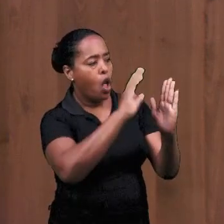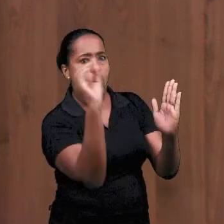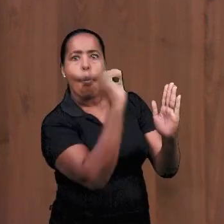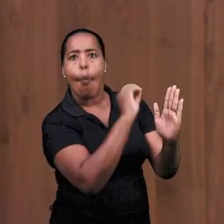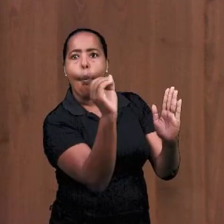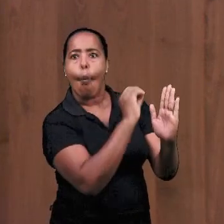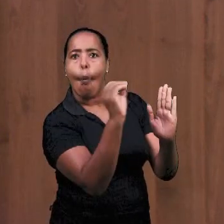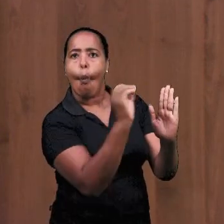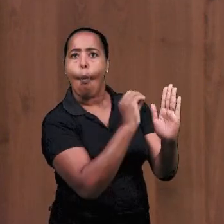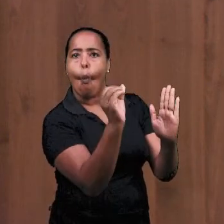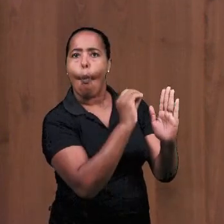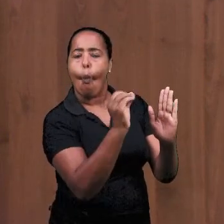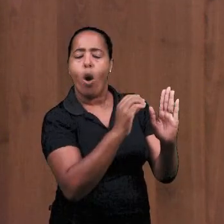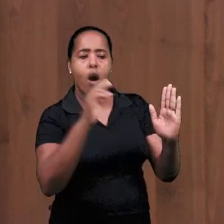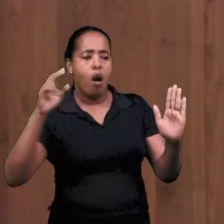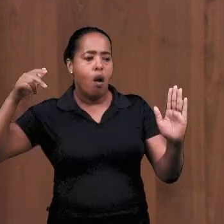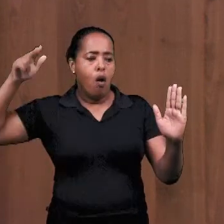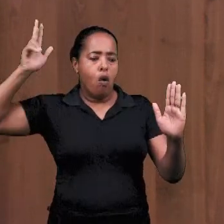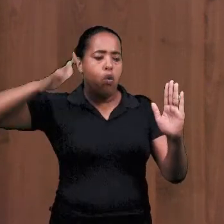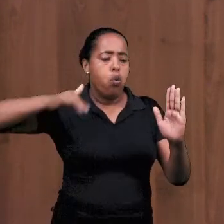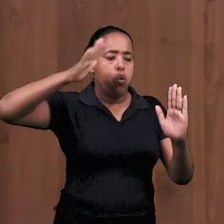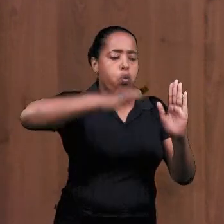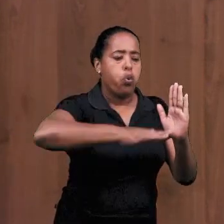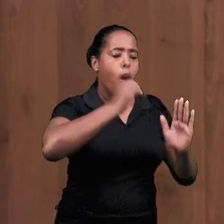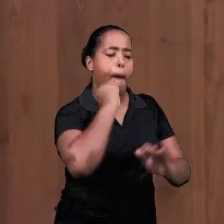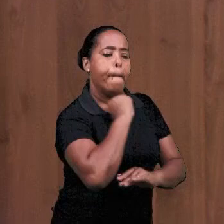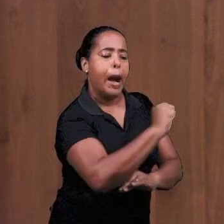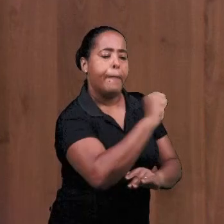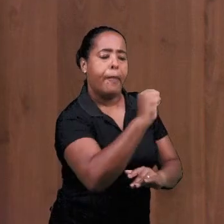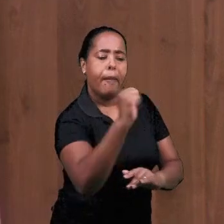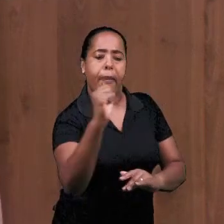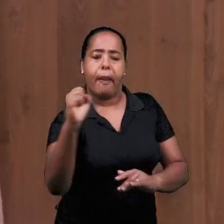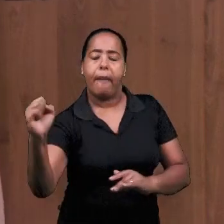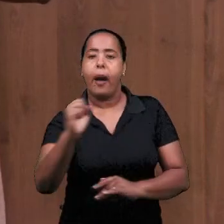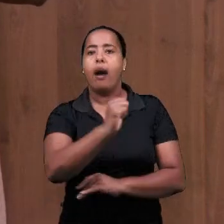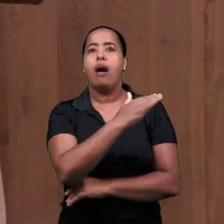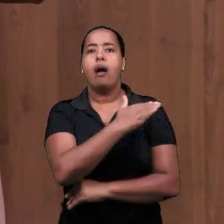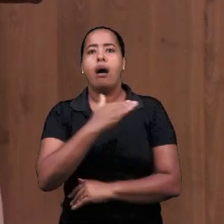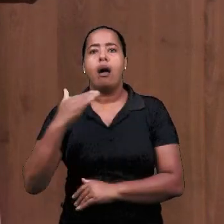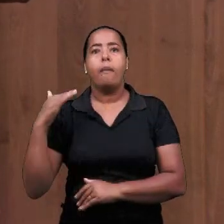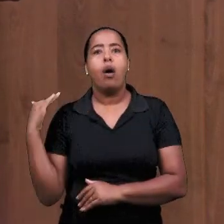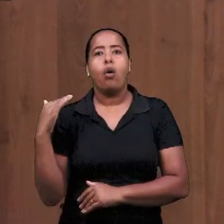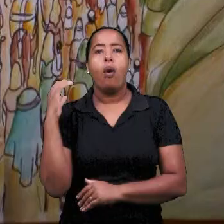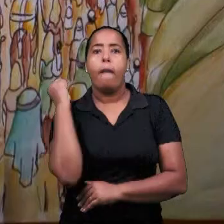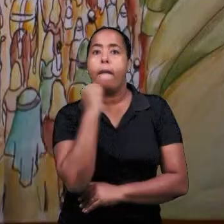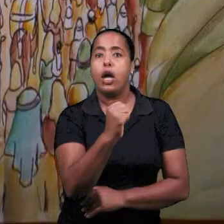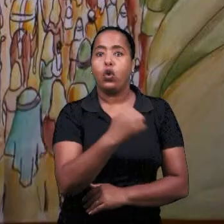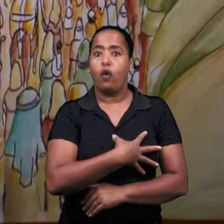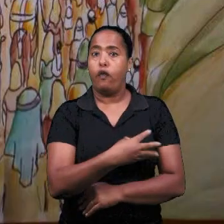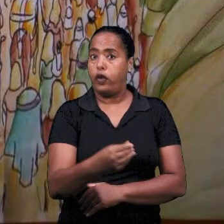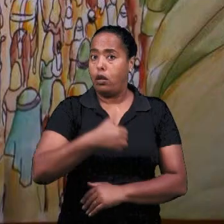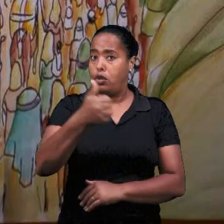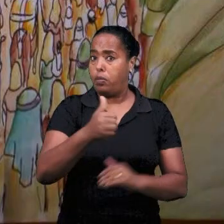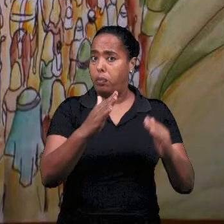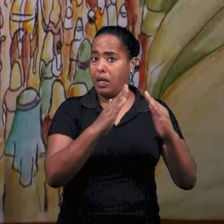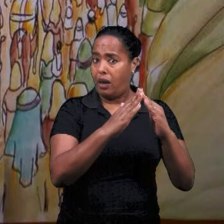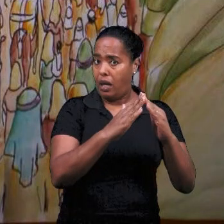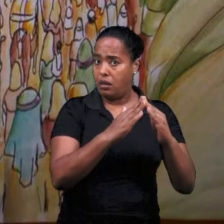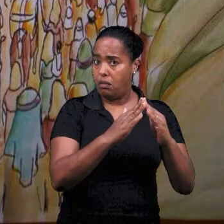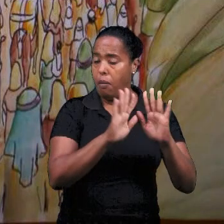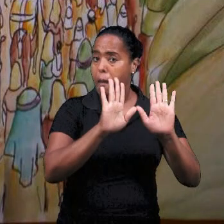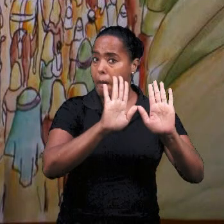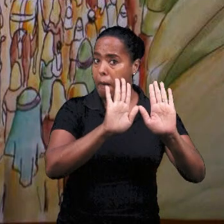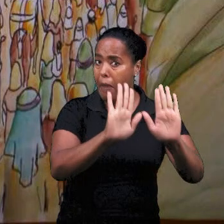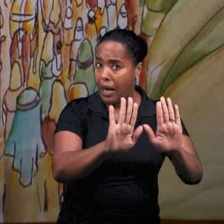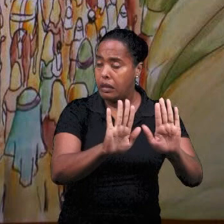l'agneau dans les portes, sur les portes, et le premier-né était mort dans ces maisons. Mais le peuple